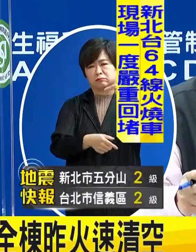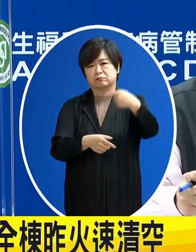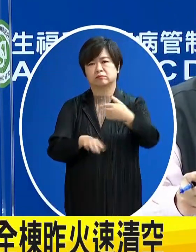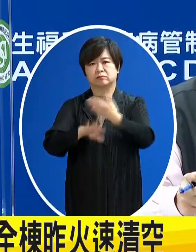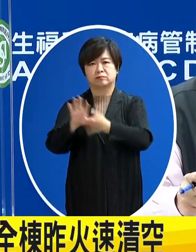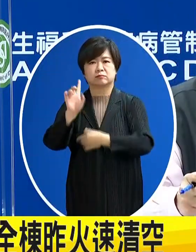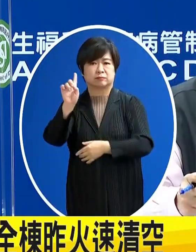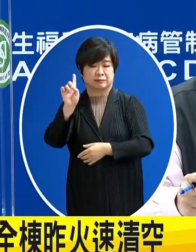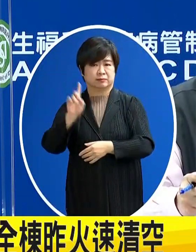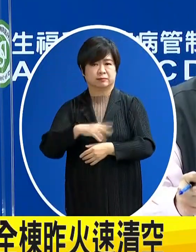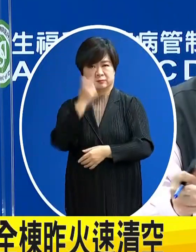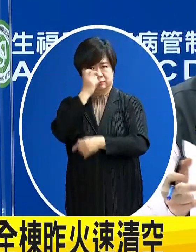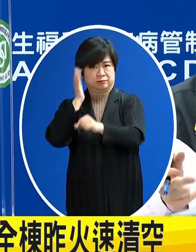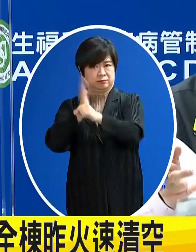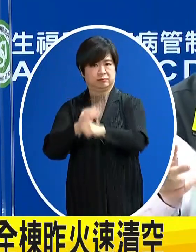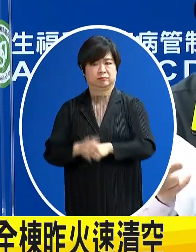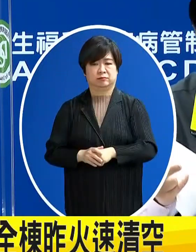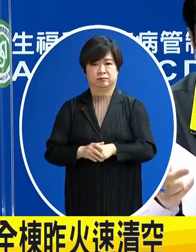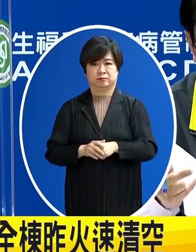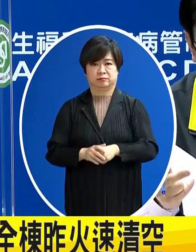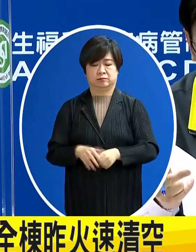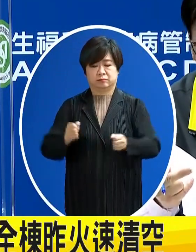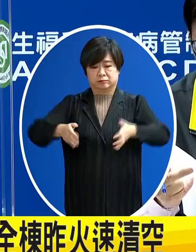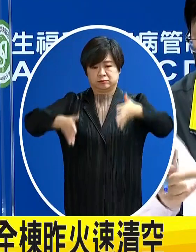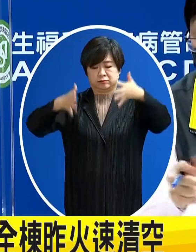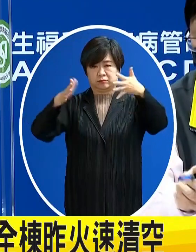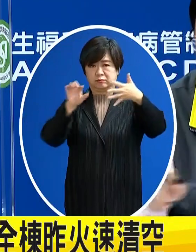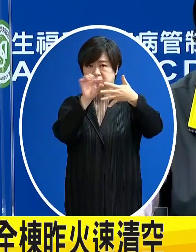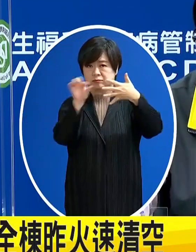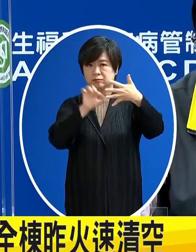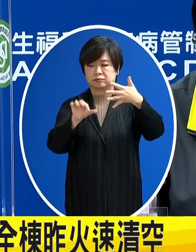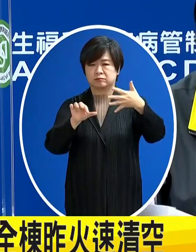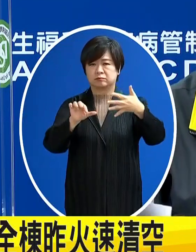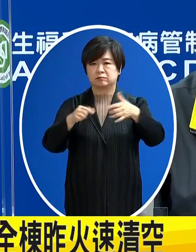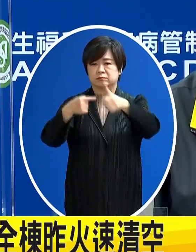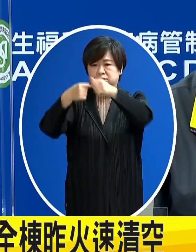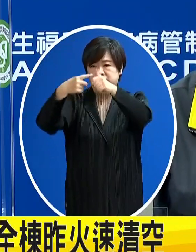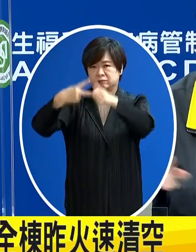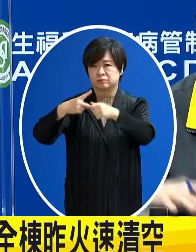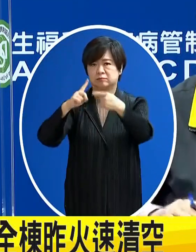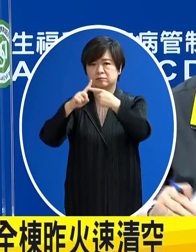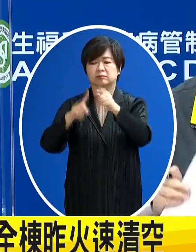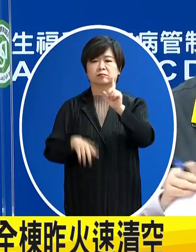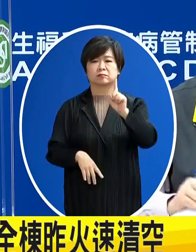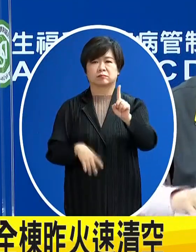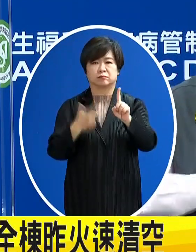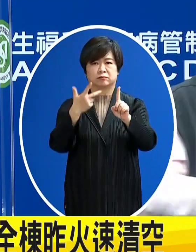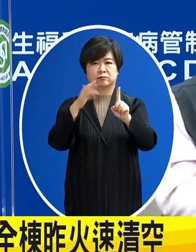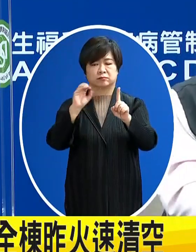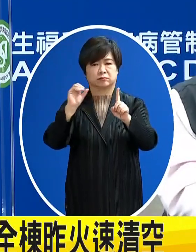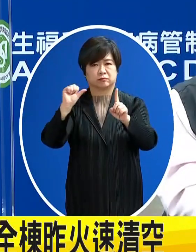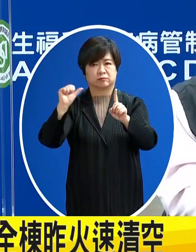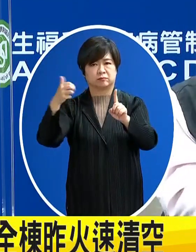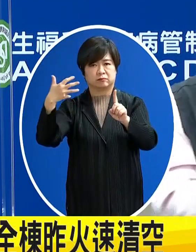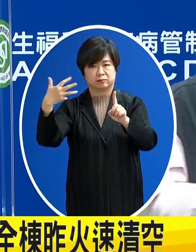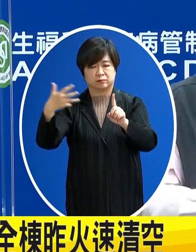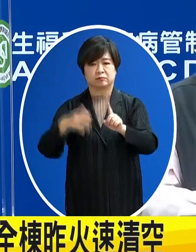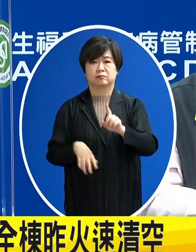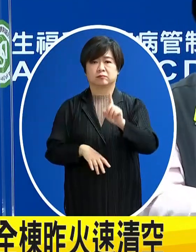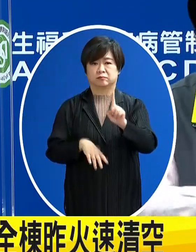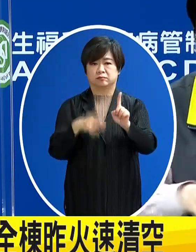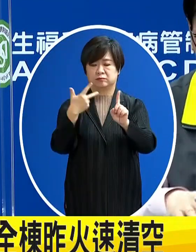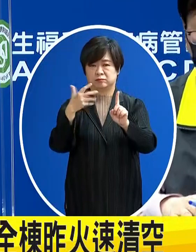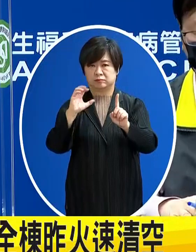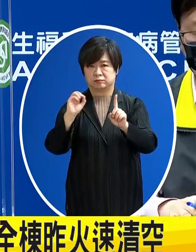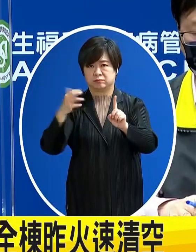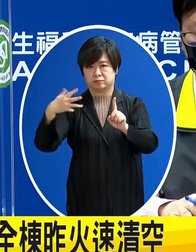中。那同楼层的哈，因为这是指的前面两个案子哈，等于是17058、17085，